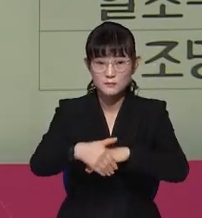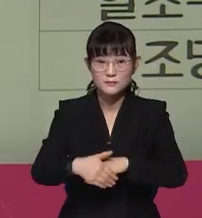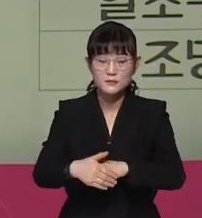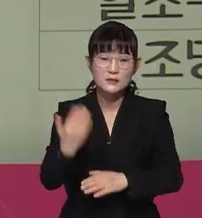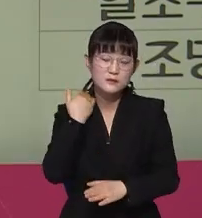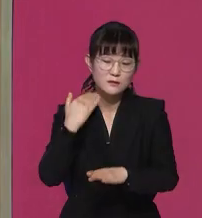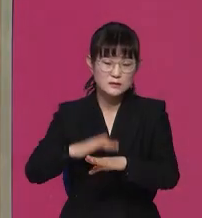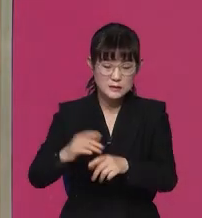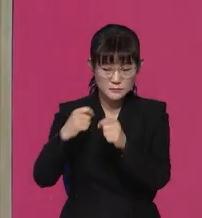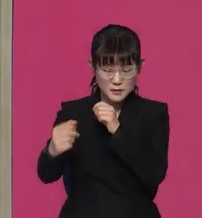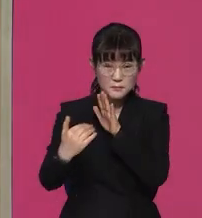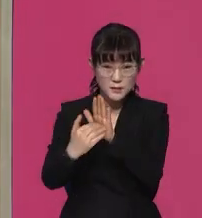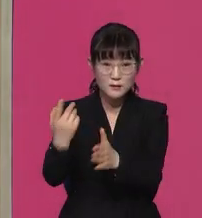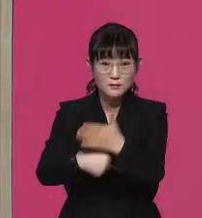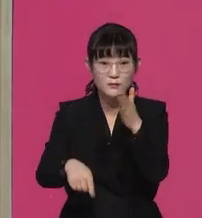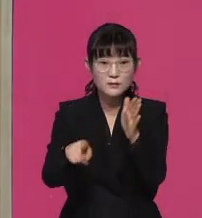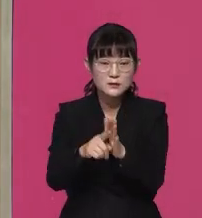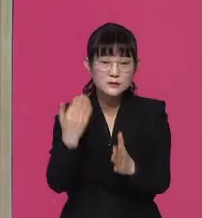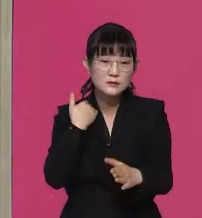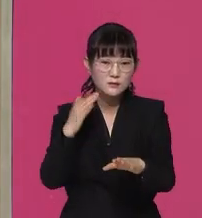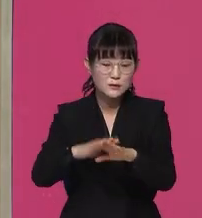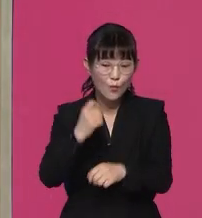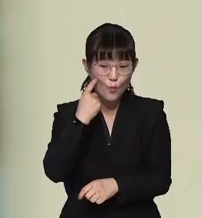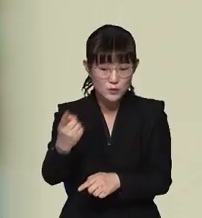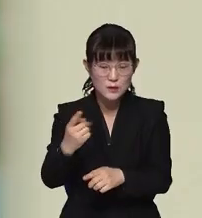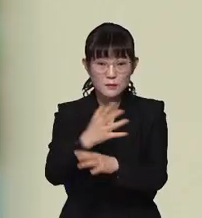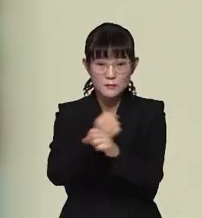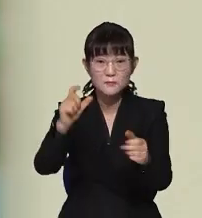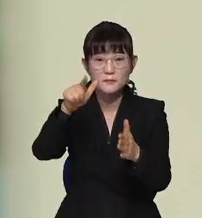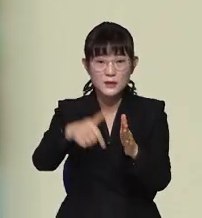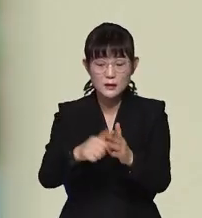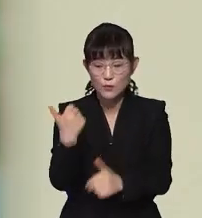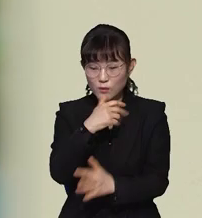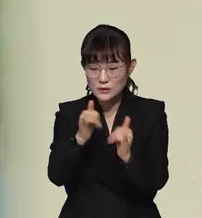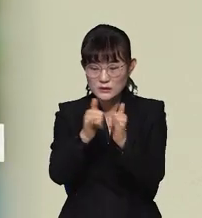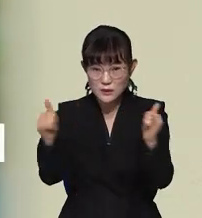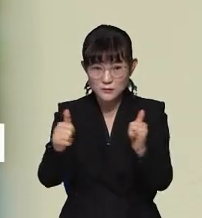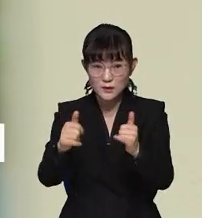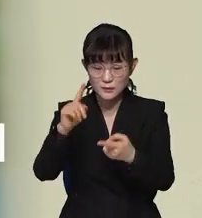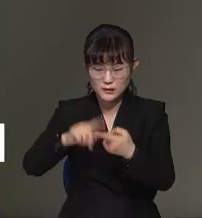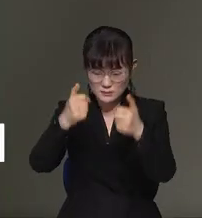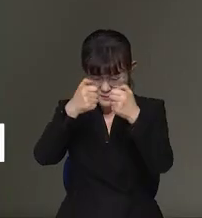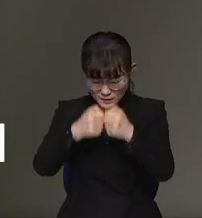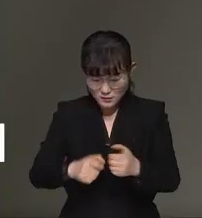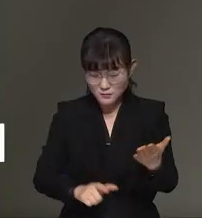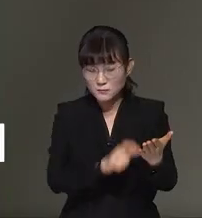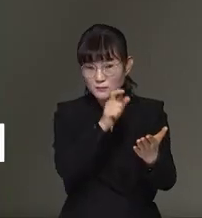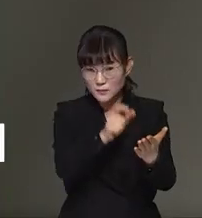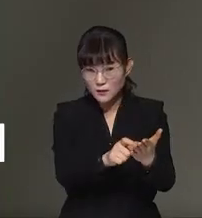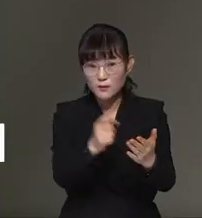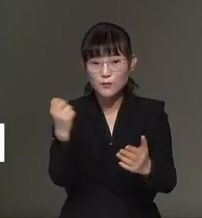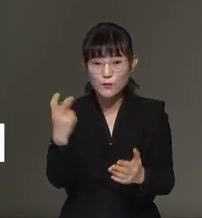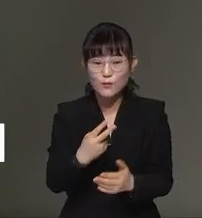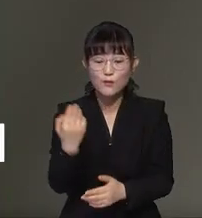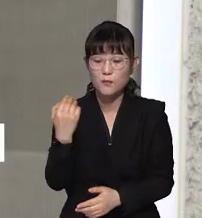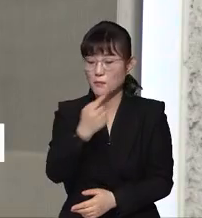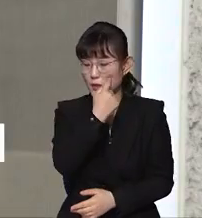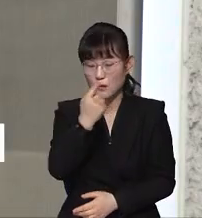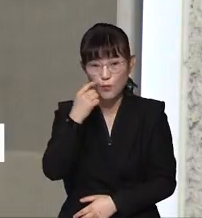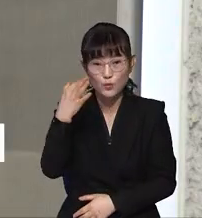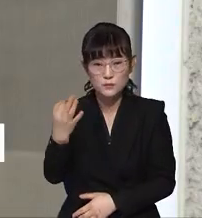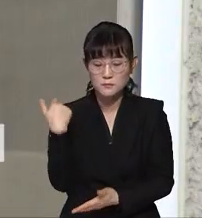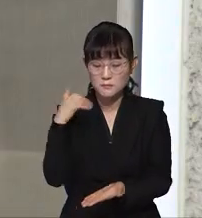사기를 막기 위해 전월세 계약시 공인중개사의 인적 사항을 꼼꼼히 기재하도록 하고 임대보증금 반환 보증